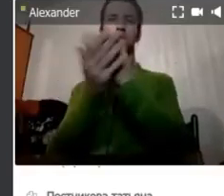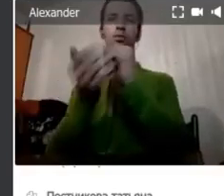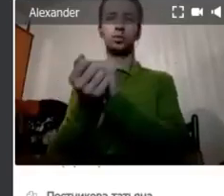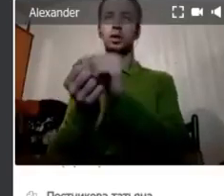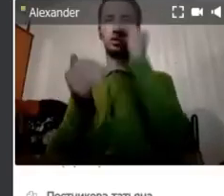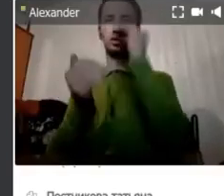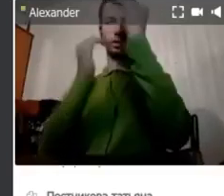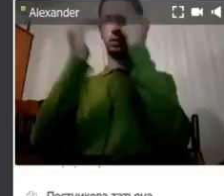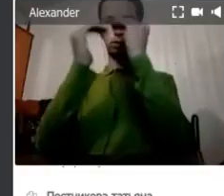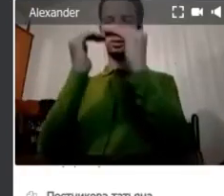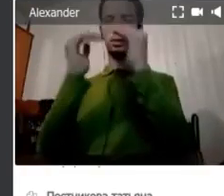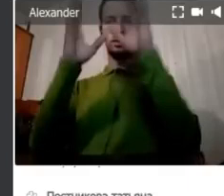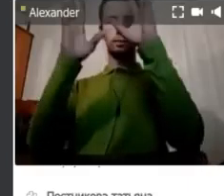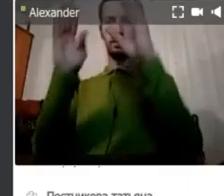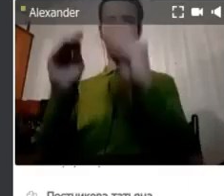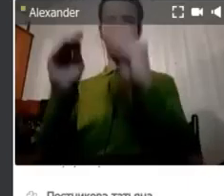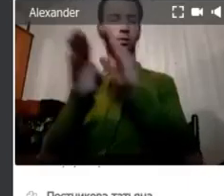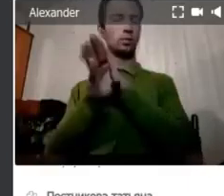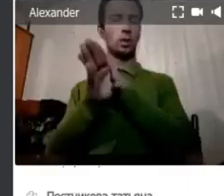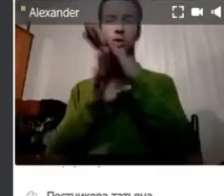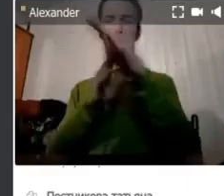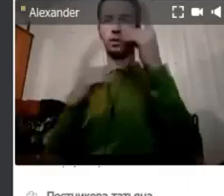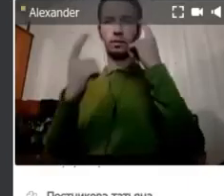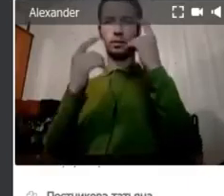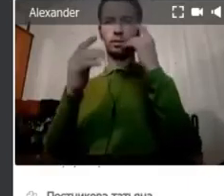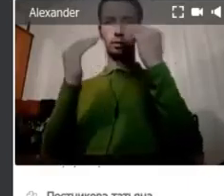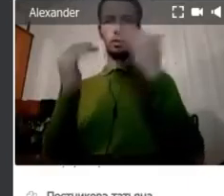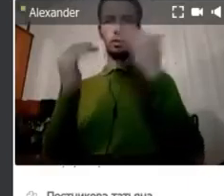Global Intergold, это не одна компания, это несколько.